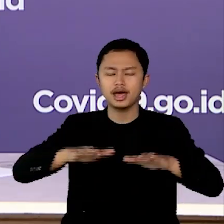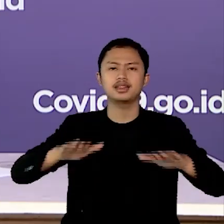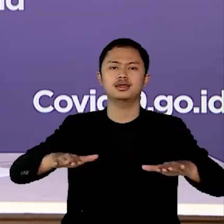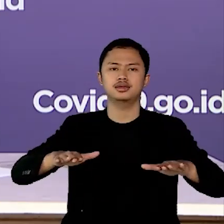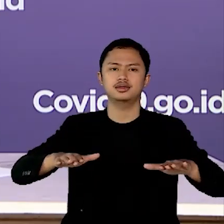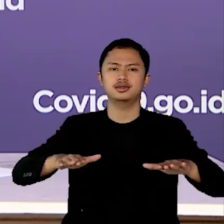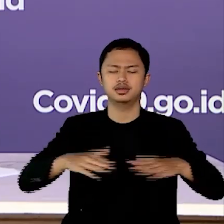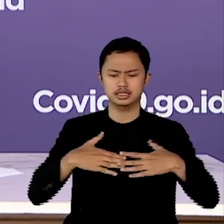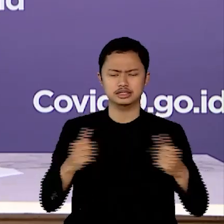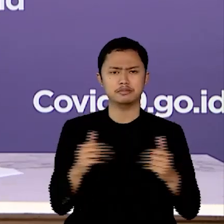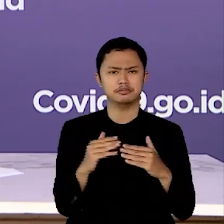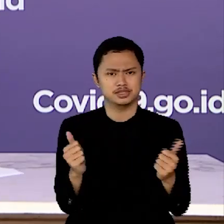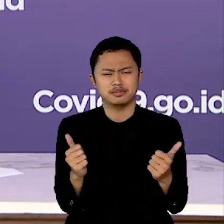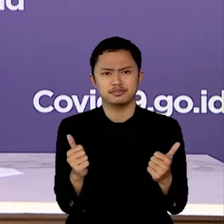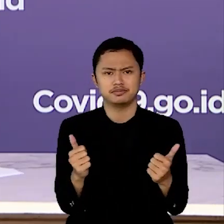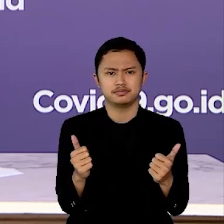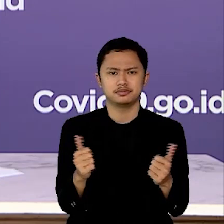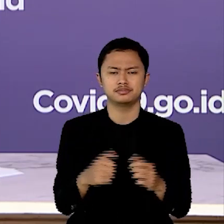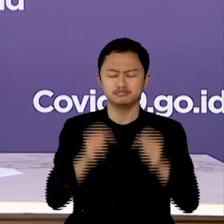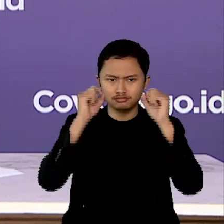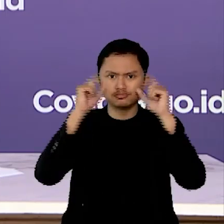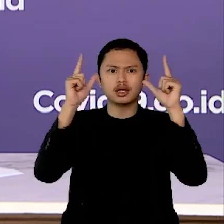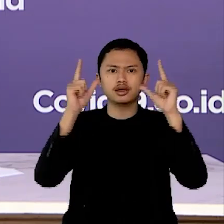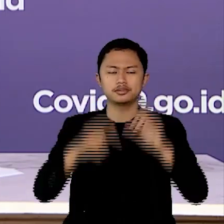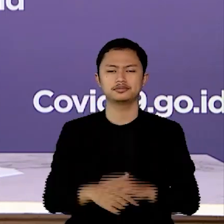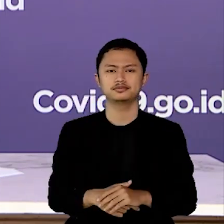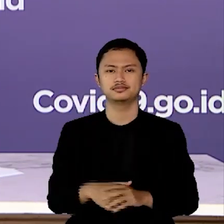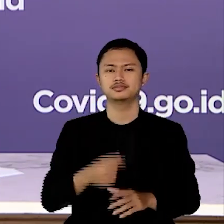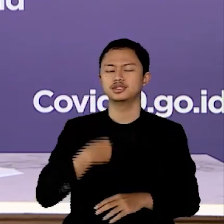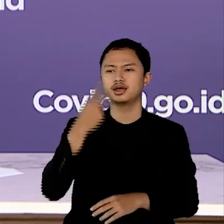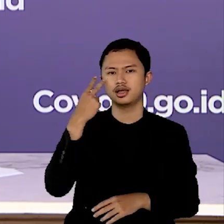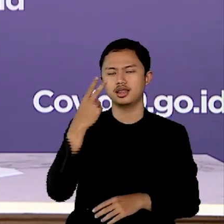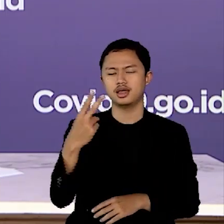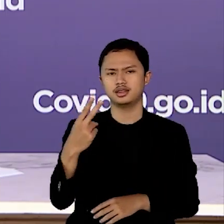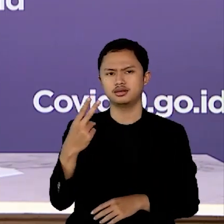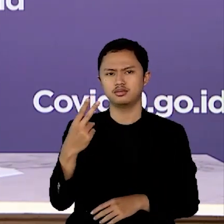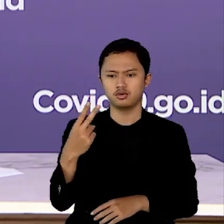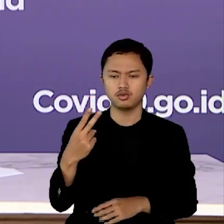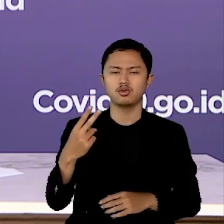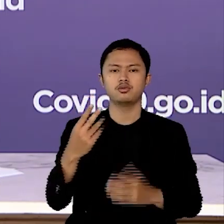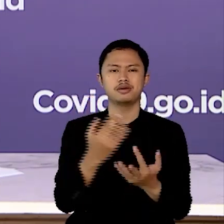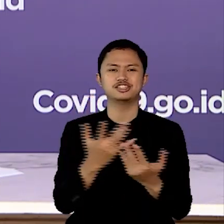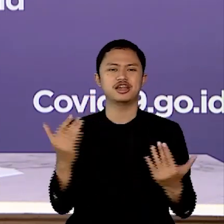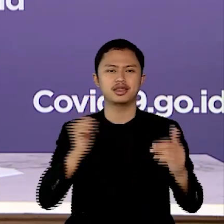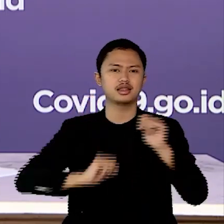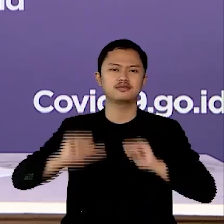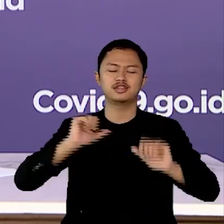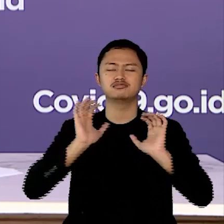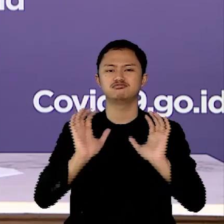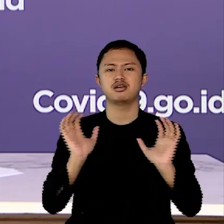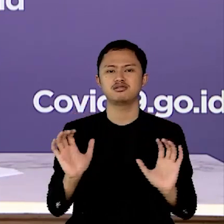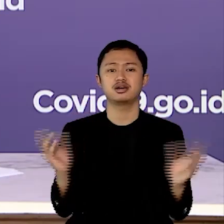serta antisipasi yang ekstra saya juga menyoroti masih tingginya mobilitas Masyarakat